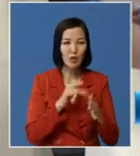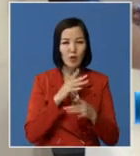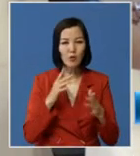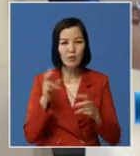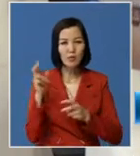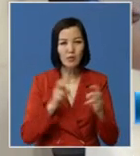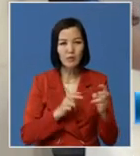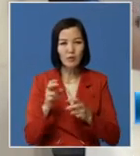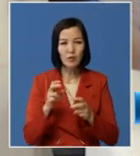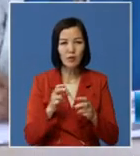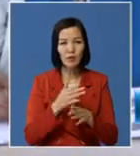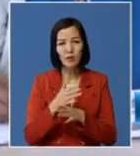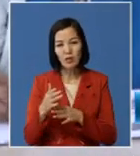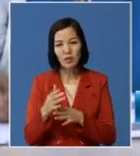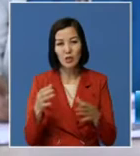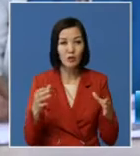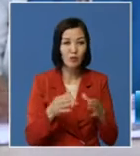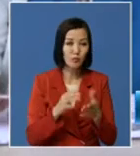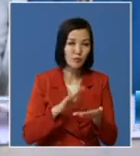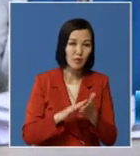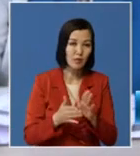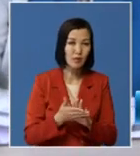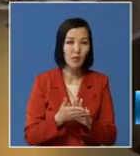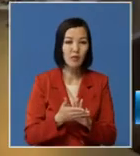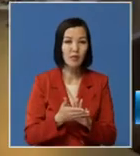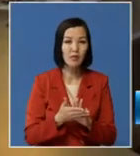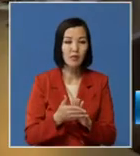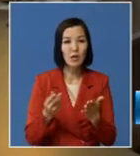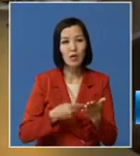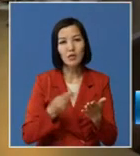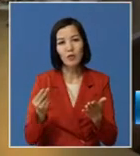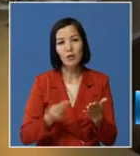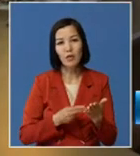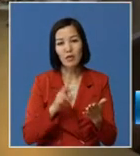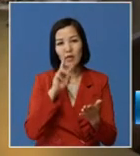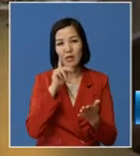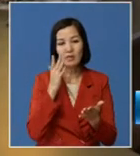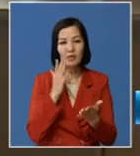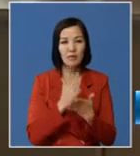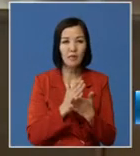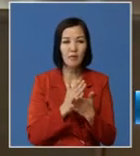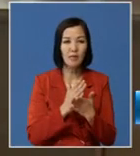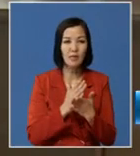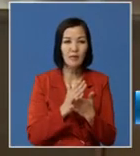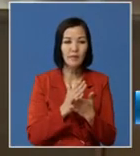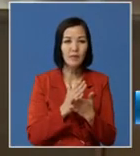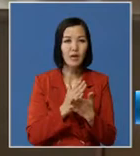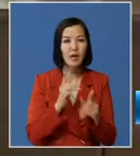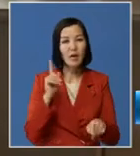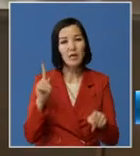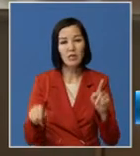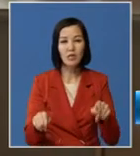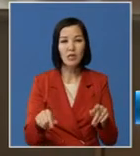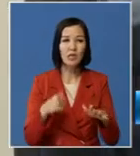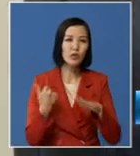жағдайларда олар кәсіпорынменен жеке және ұжымдық келісім шарт жасауда қателіктерге бой ұрып жатады.